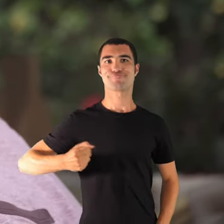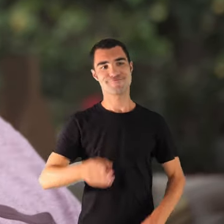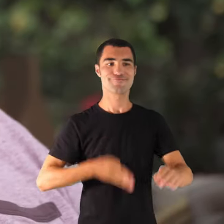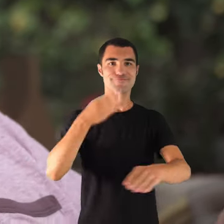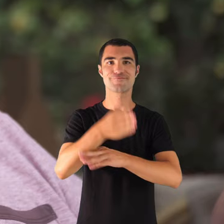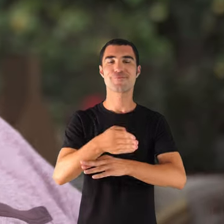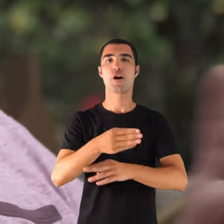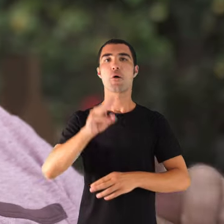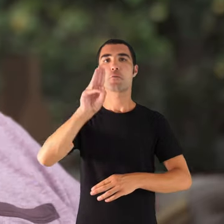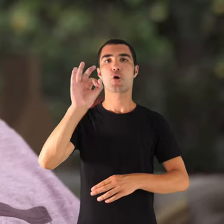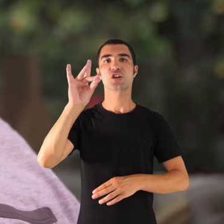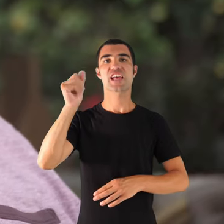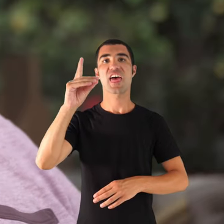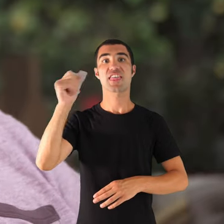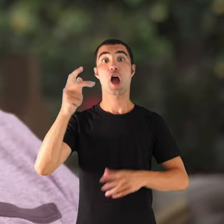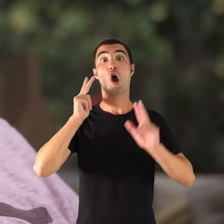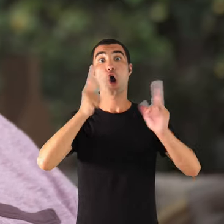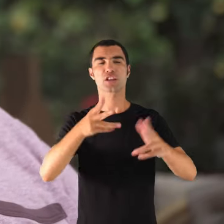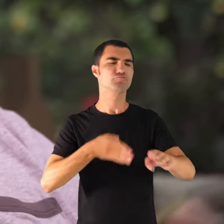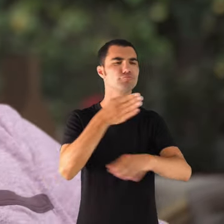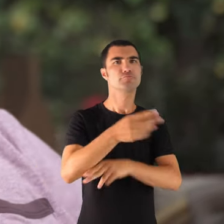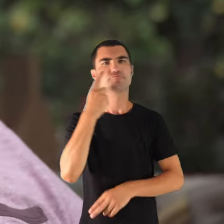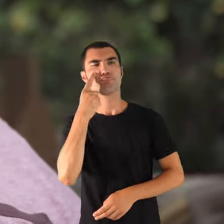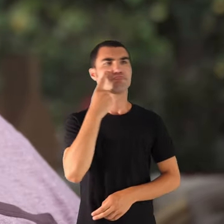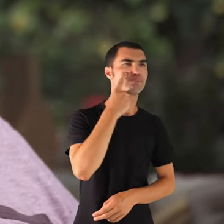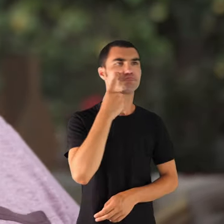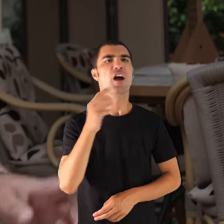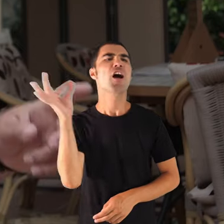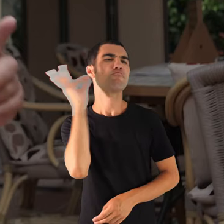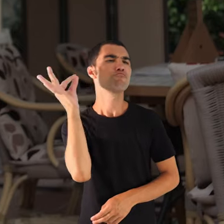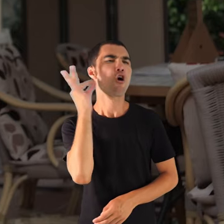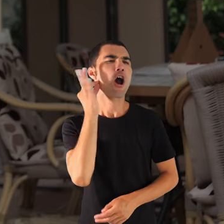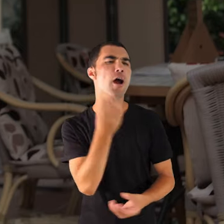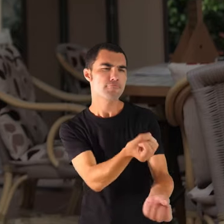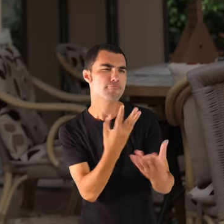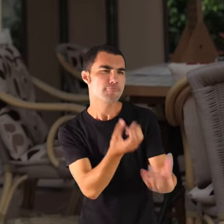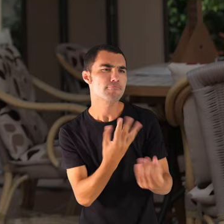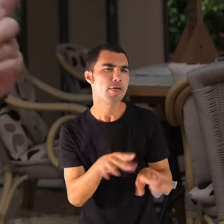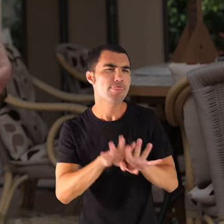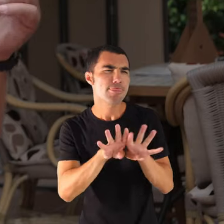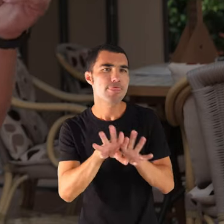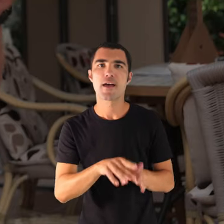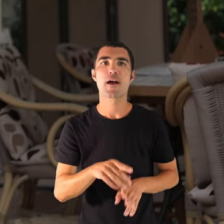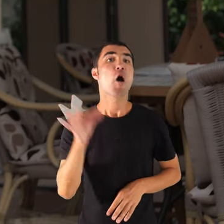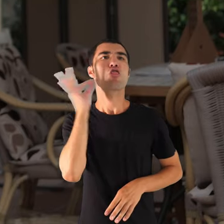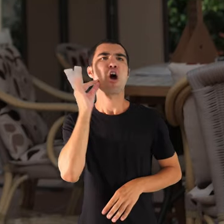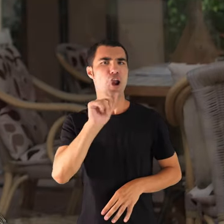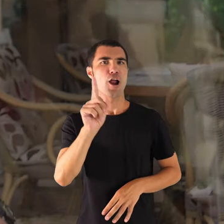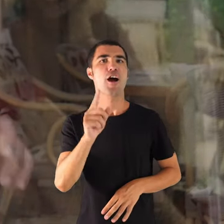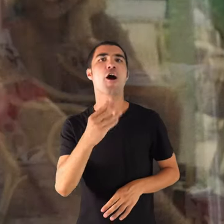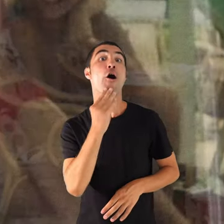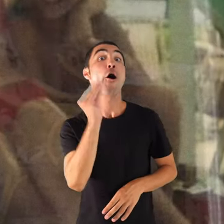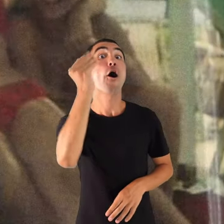la posada a demanar informació de totes les dones que arribaven. Les al·lotes, millor dit, les al·lotes, no dones, les al·lotes.